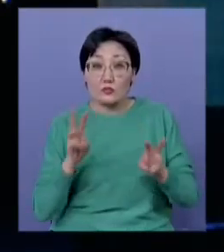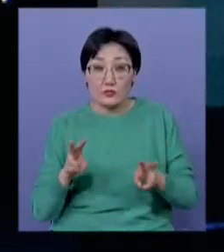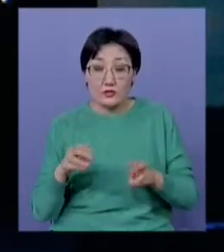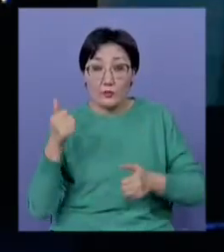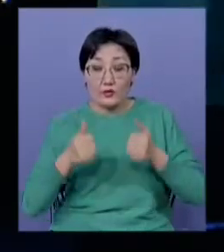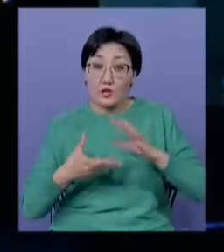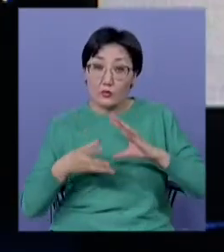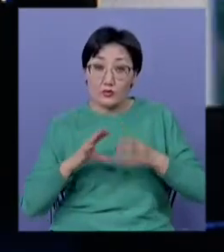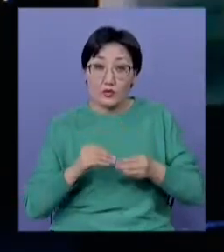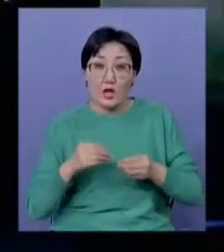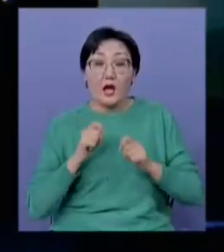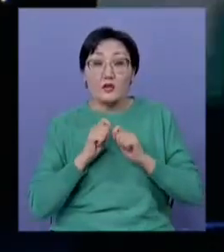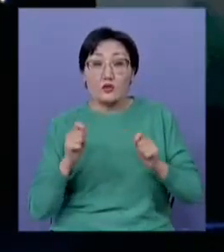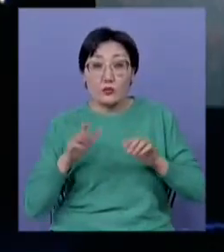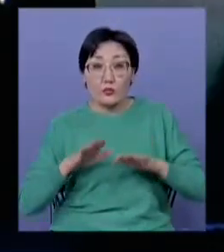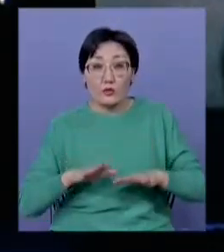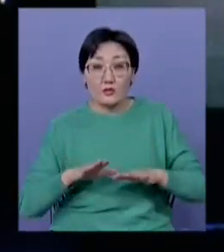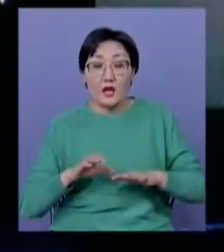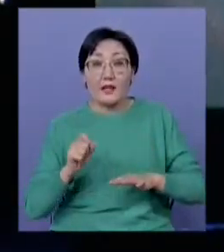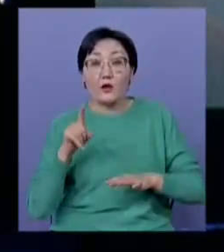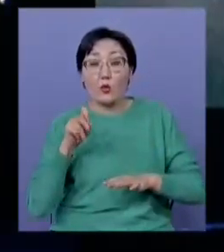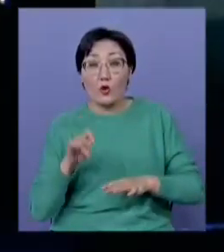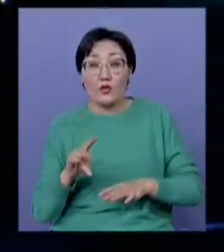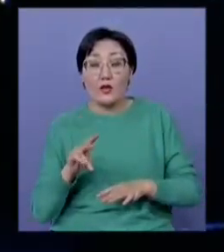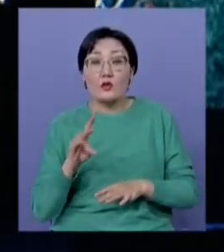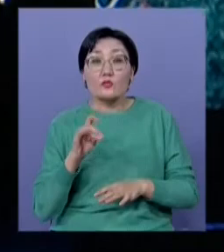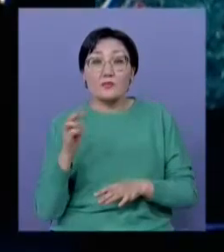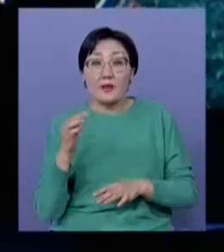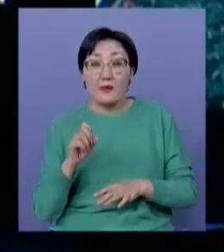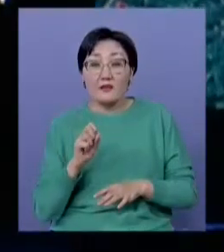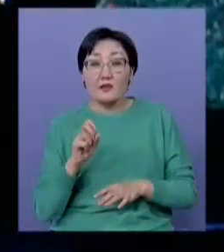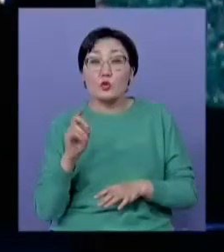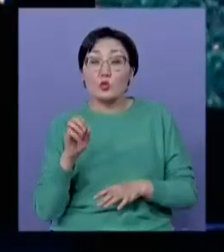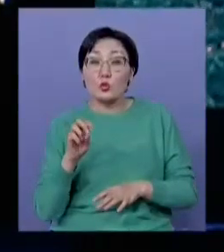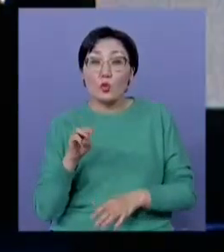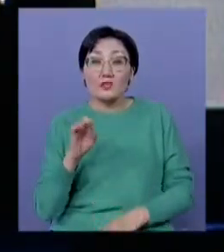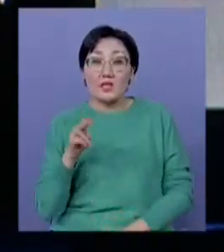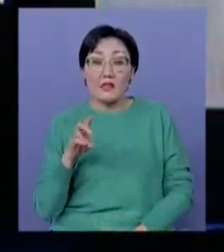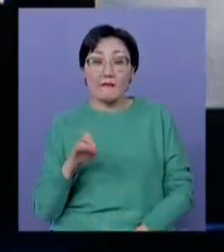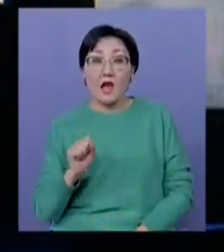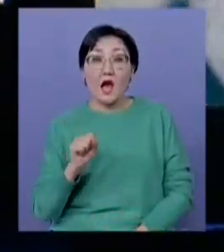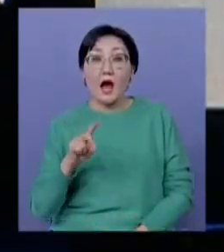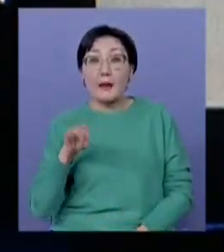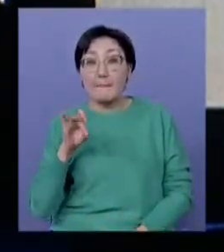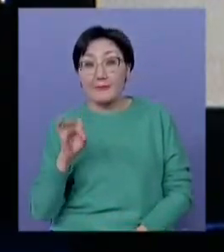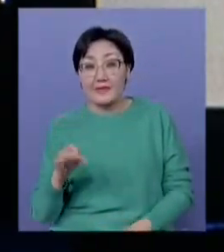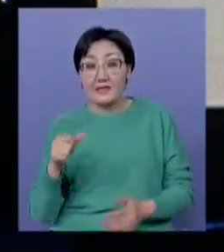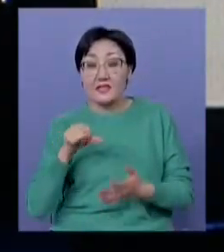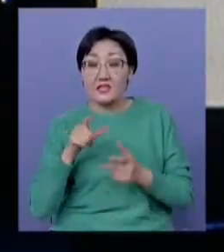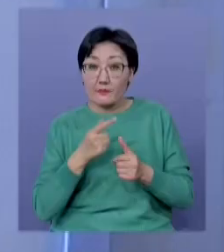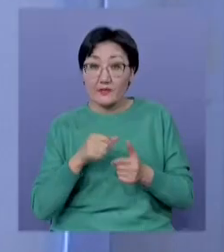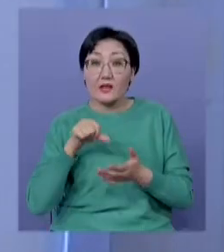Байқау қорытындысы бойынша жүлделі орындарды Олег Хон, Али Нұрышбекбаев, Сабина Тоқсанова, Рүстем Әлпи есімді қатысушылар